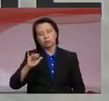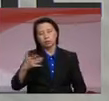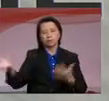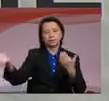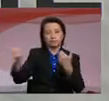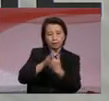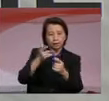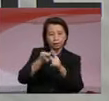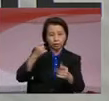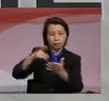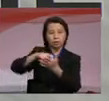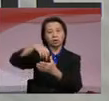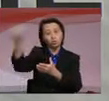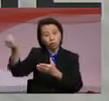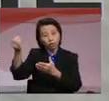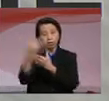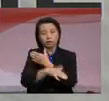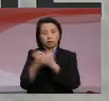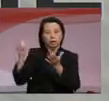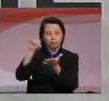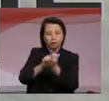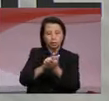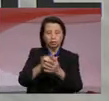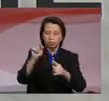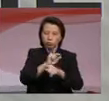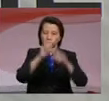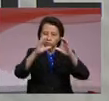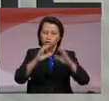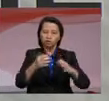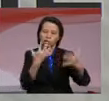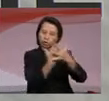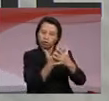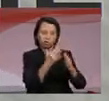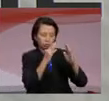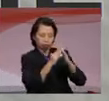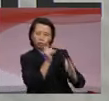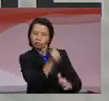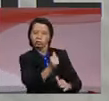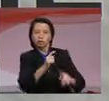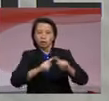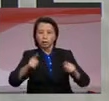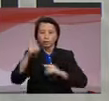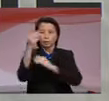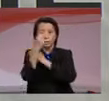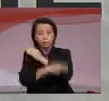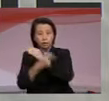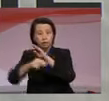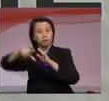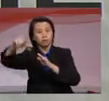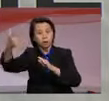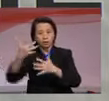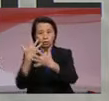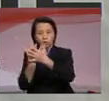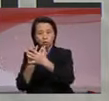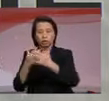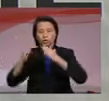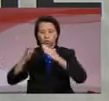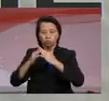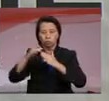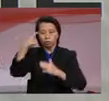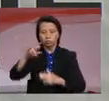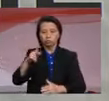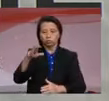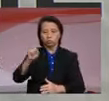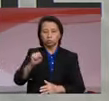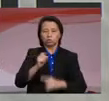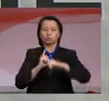pulang dari luar negara, iaitu kita menggunakan kaedah ni. Tetapi ada negara lain menggunakan kuarantin di rumah untuk